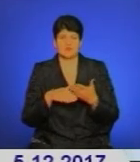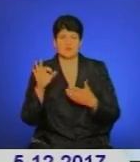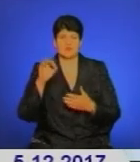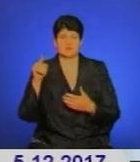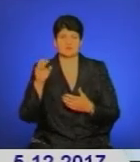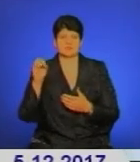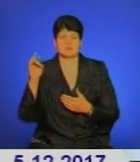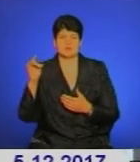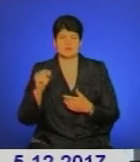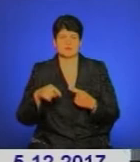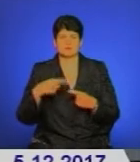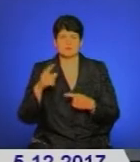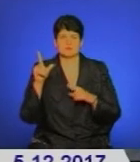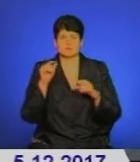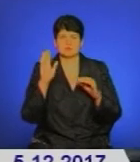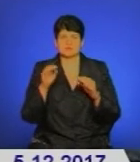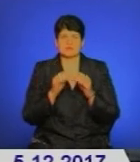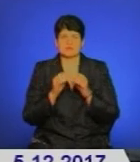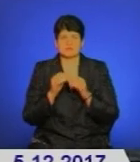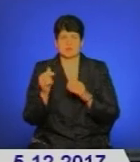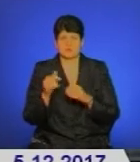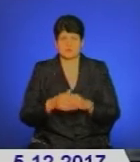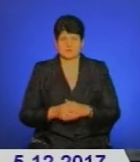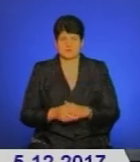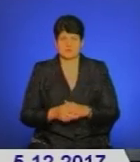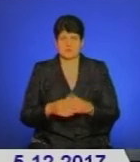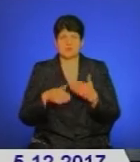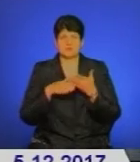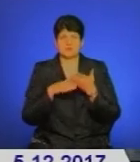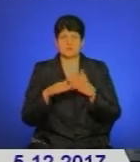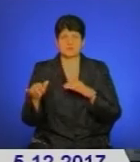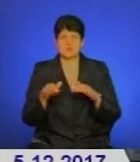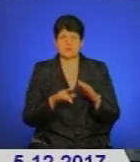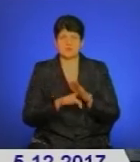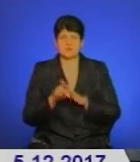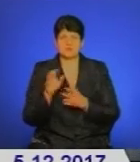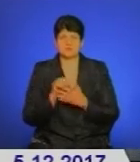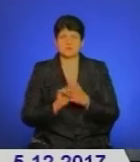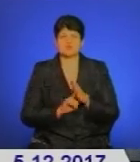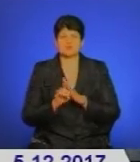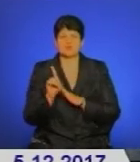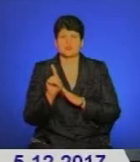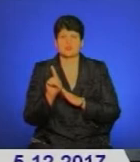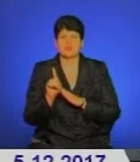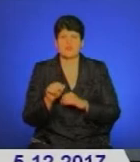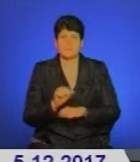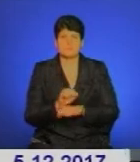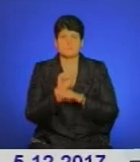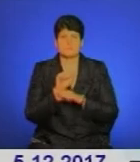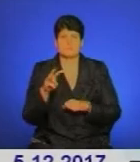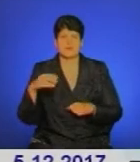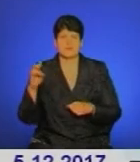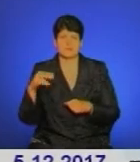планує 10 грудня. Волонтерською діяльністю почав займатися від початку Майдану. Тобто ми в себе в